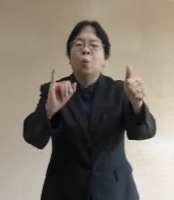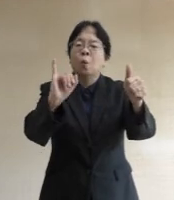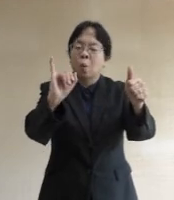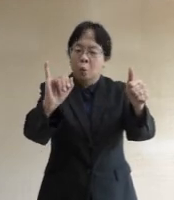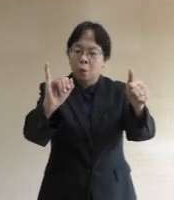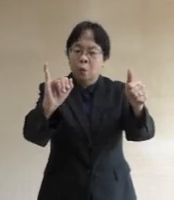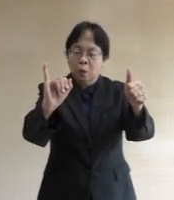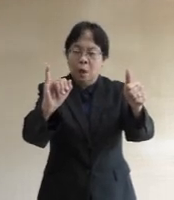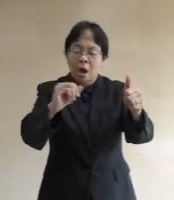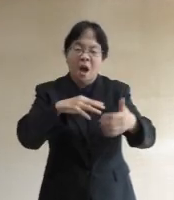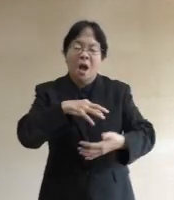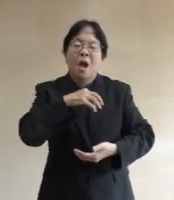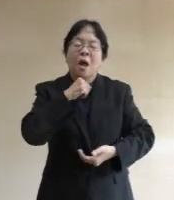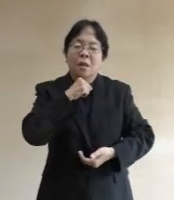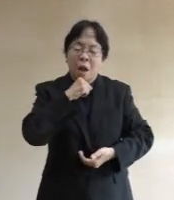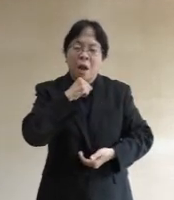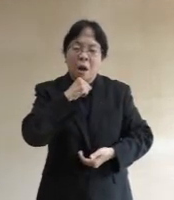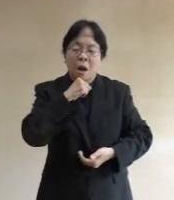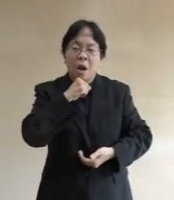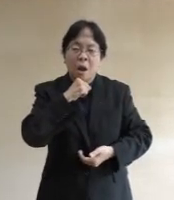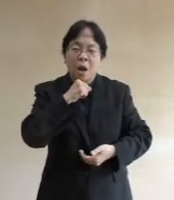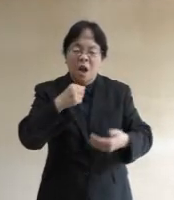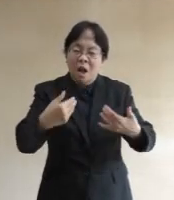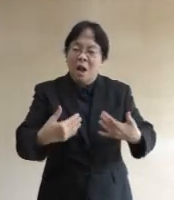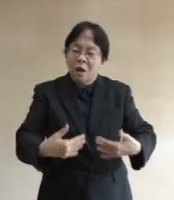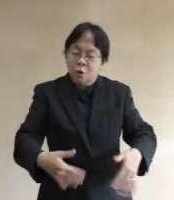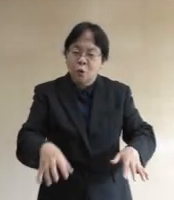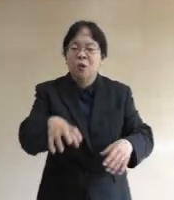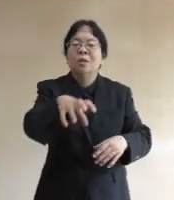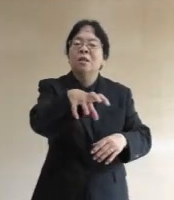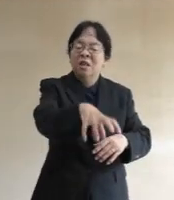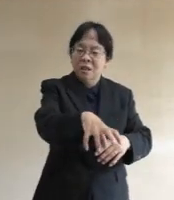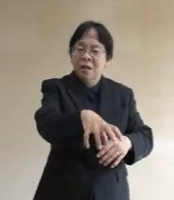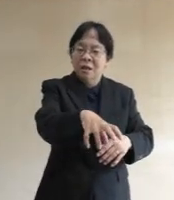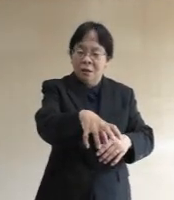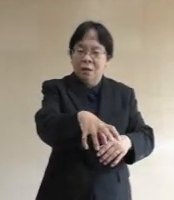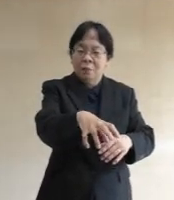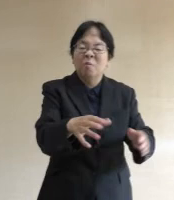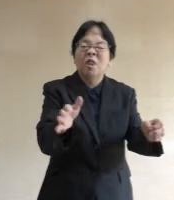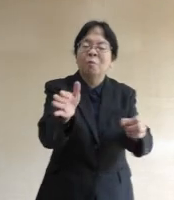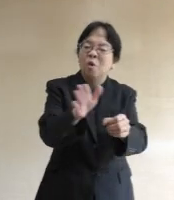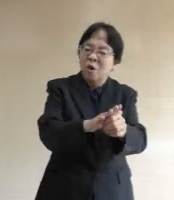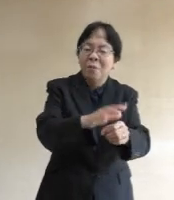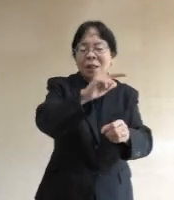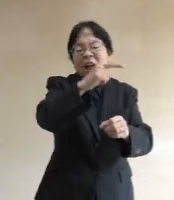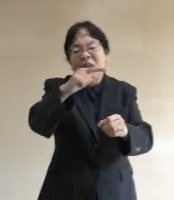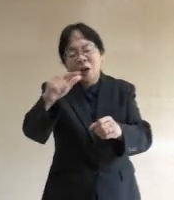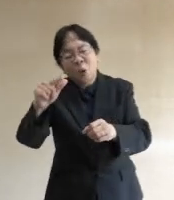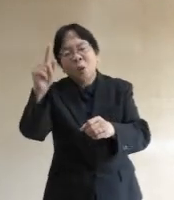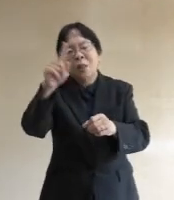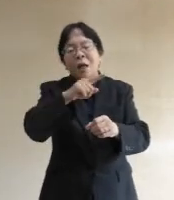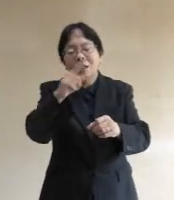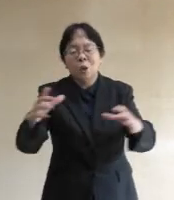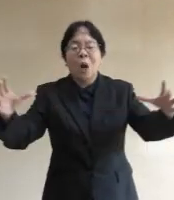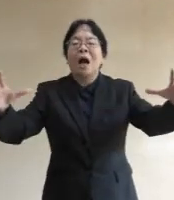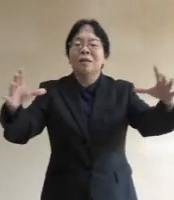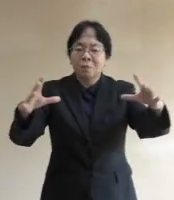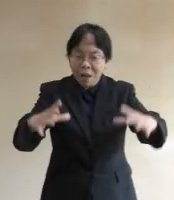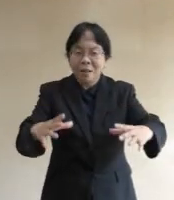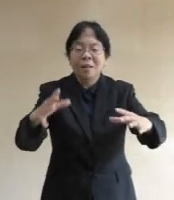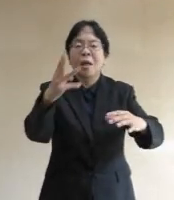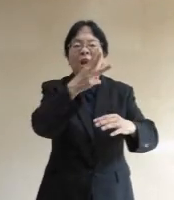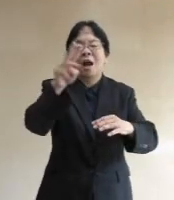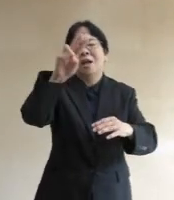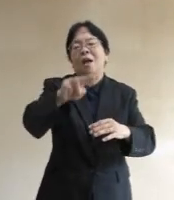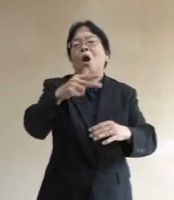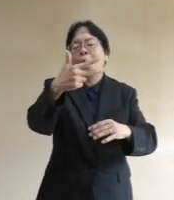別も年齢も国籍もね、出身であるそうでないっていうのを含めてですね、いろんな方が全てで